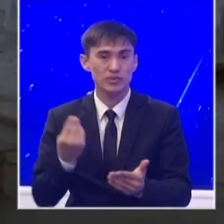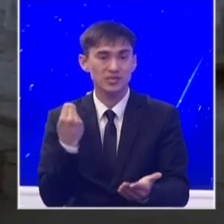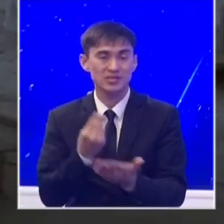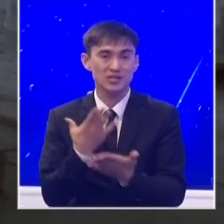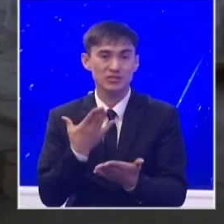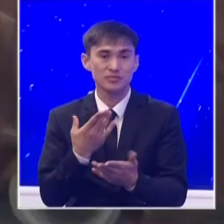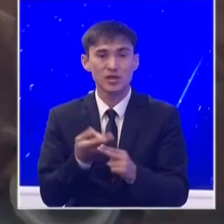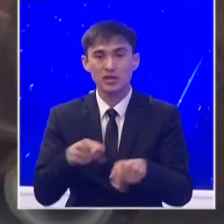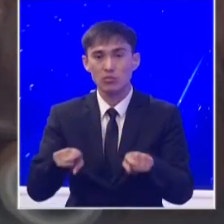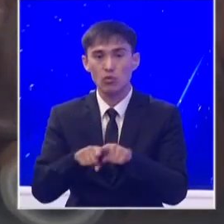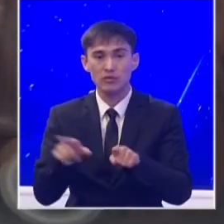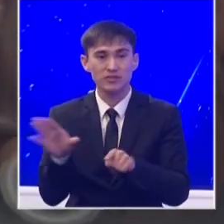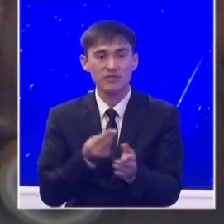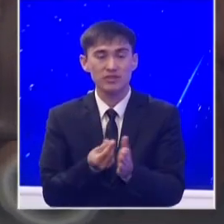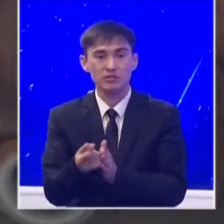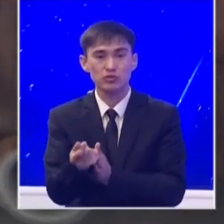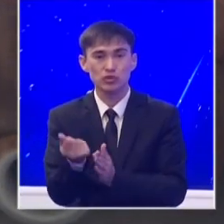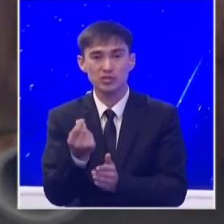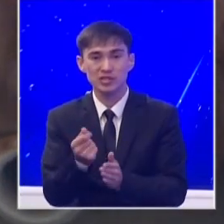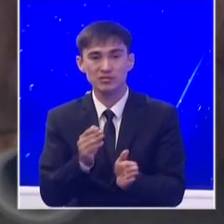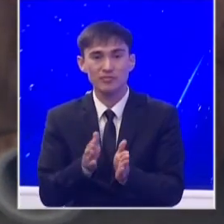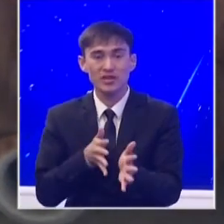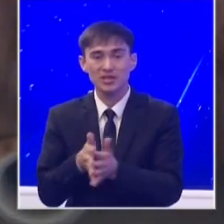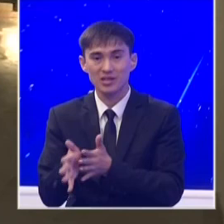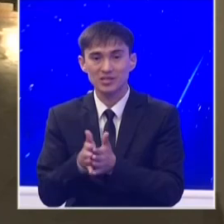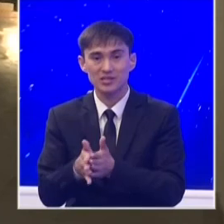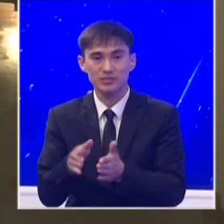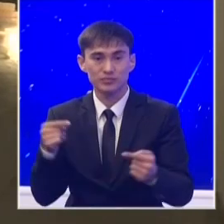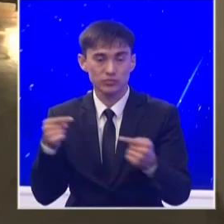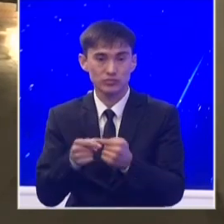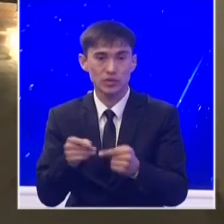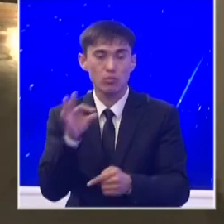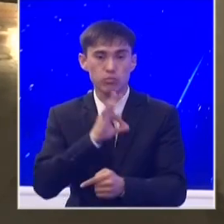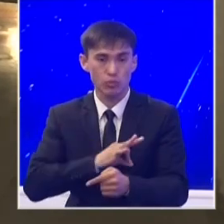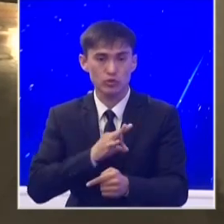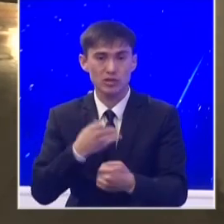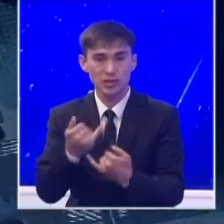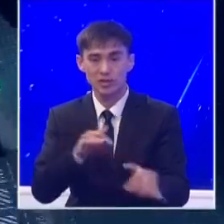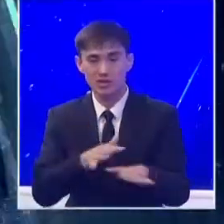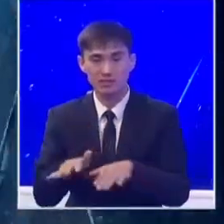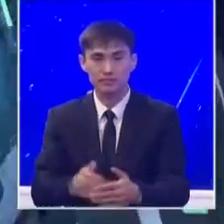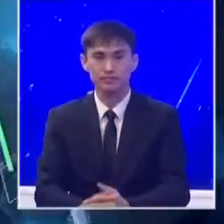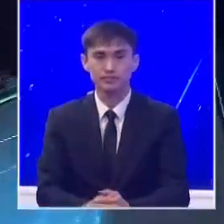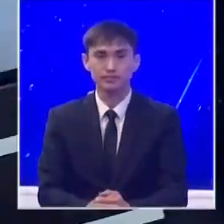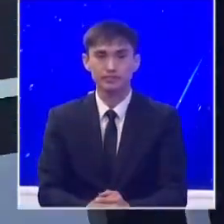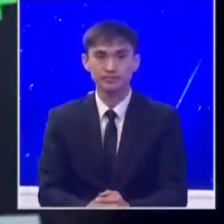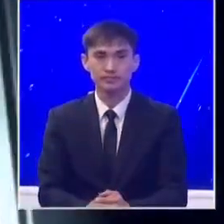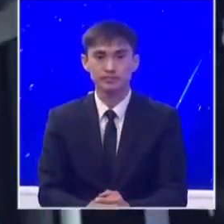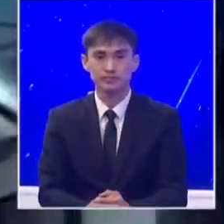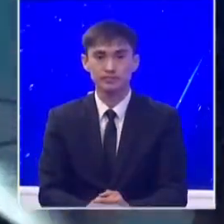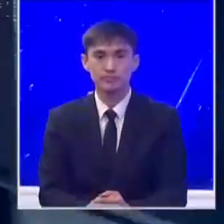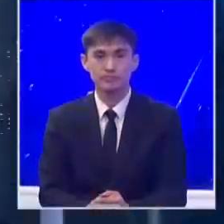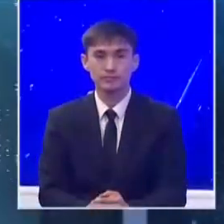таким образом все выделенные бюджетом средства тратятся обоснованно используй для дела сандоз назарбаев